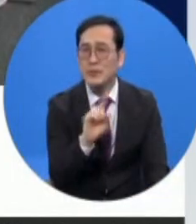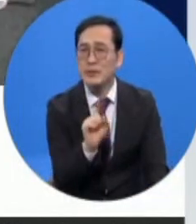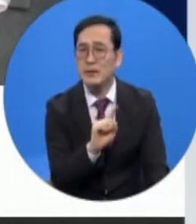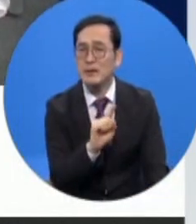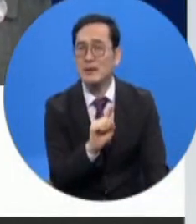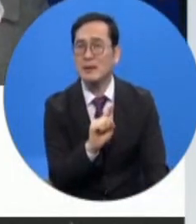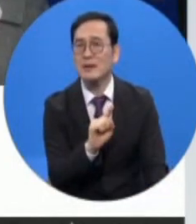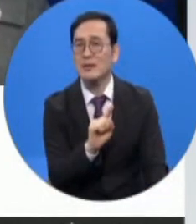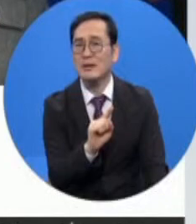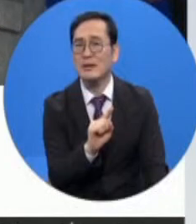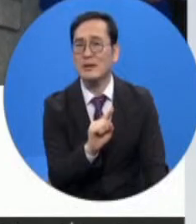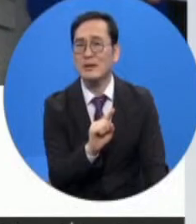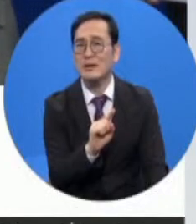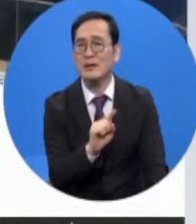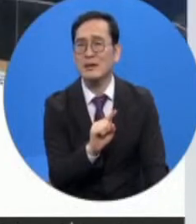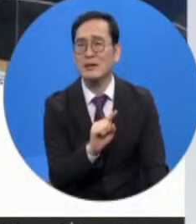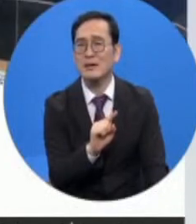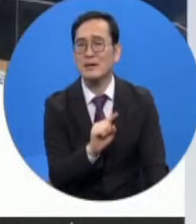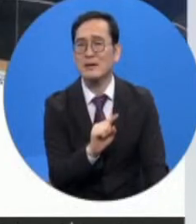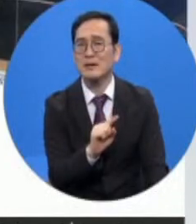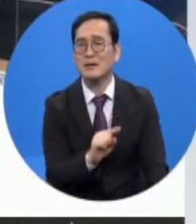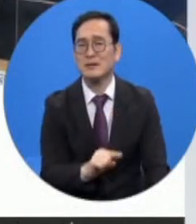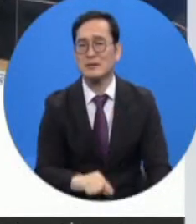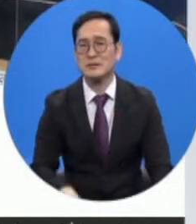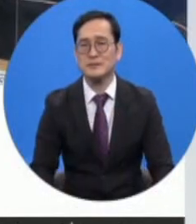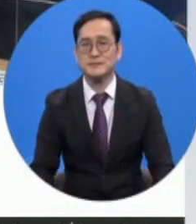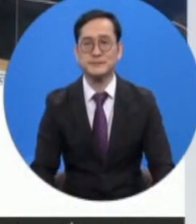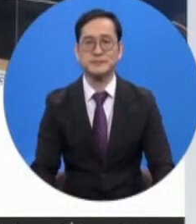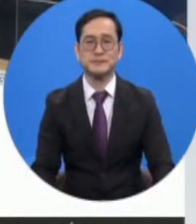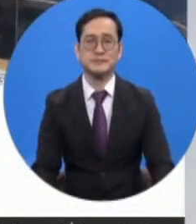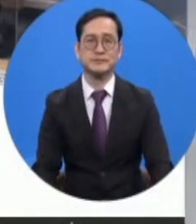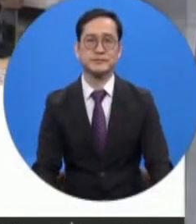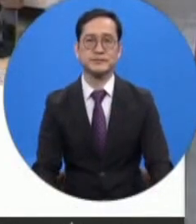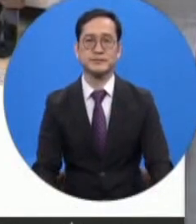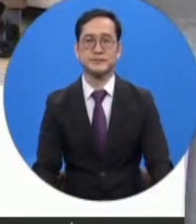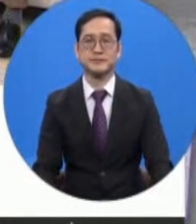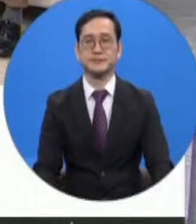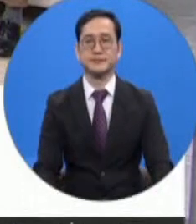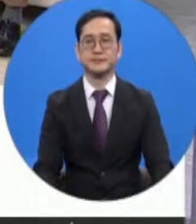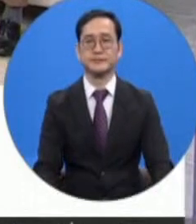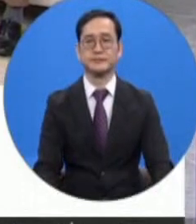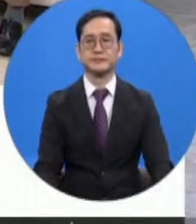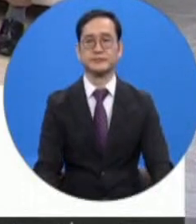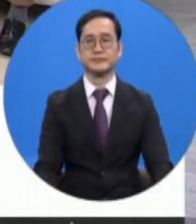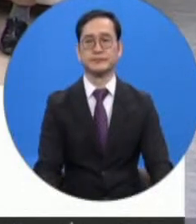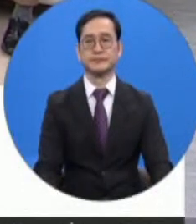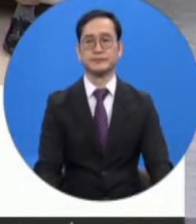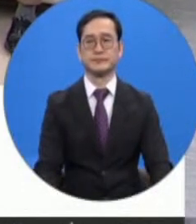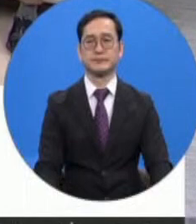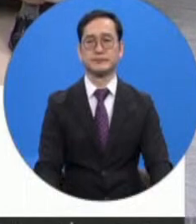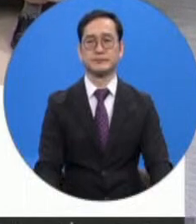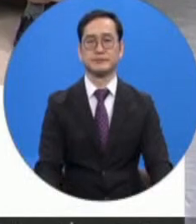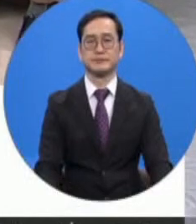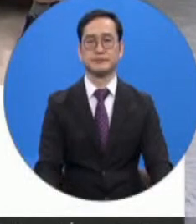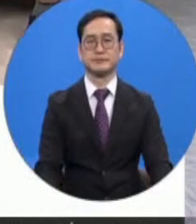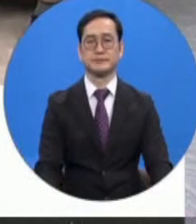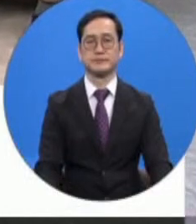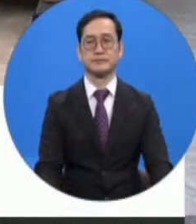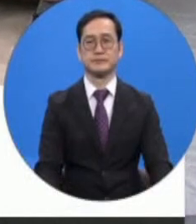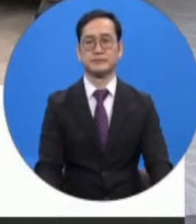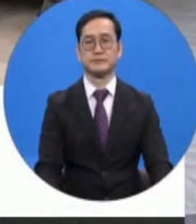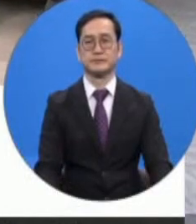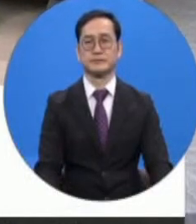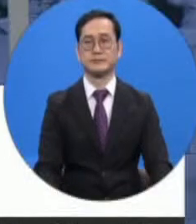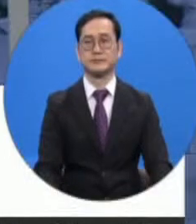져야 될 것인지 사회적 논란은 뜨거울 거라고 생각합니다. 김병미 대변인의 의견 들어봤습니다. 김영주 의원님. 네. 그 아버지라고